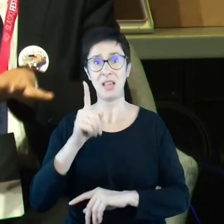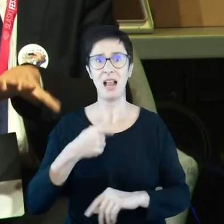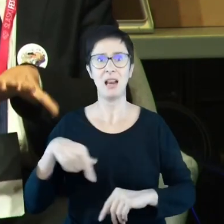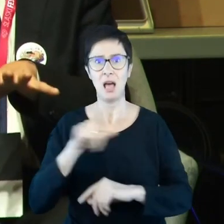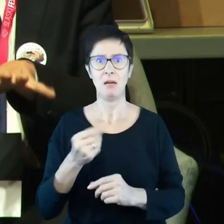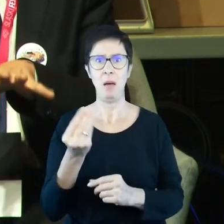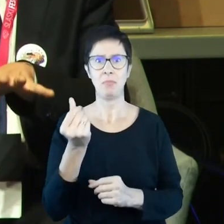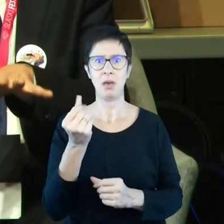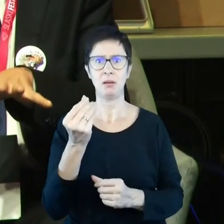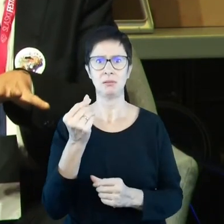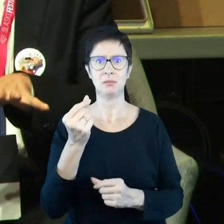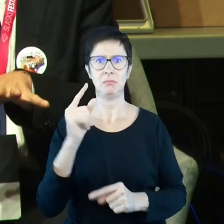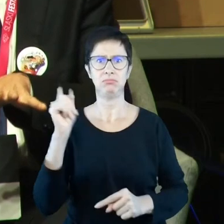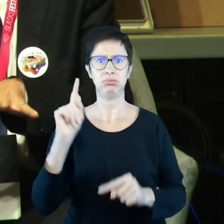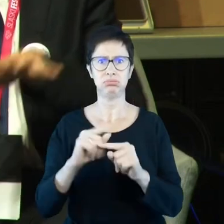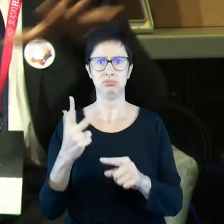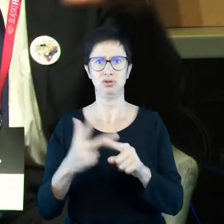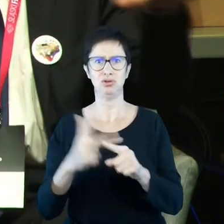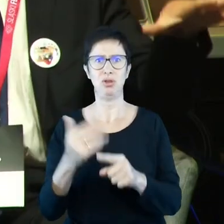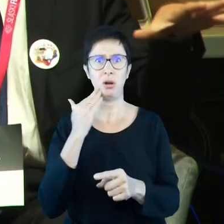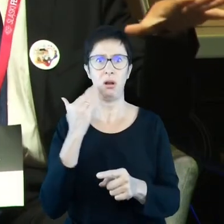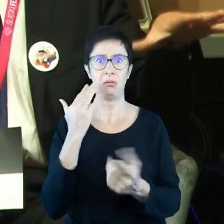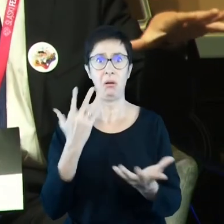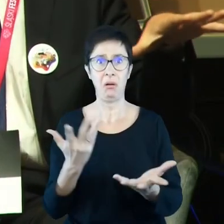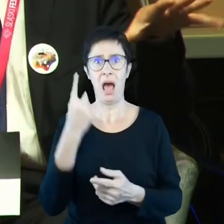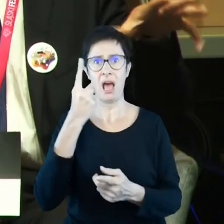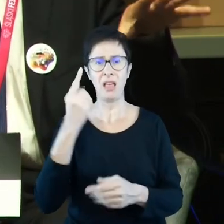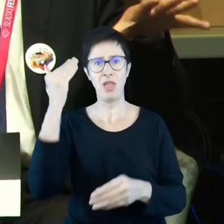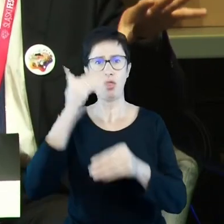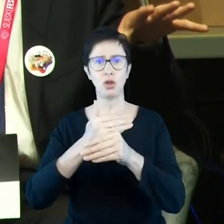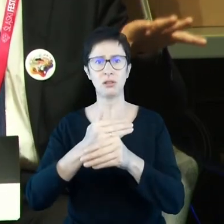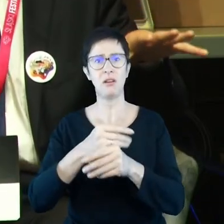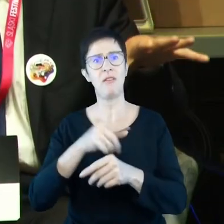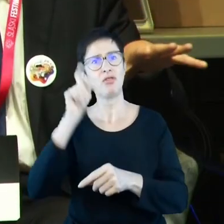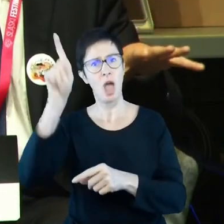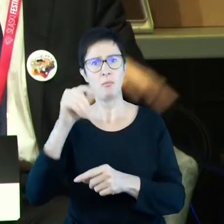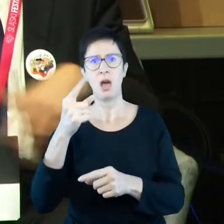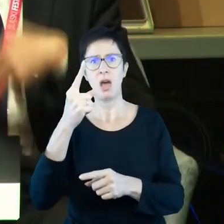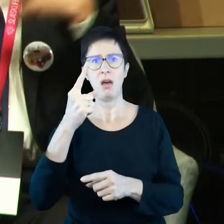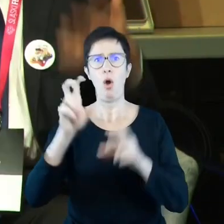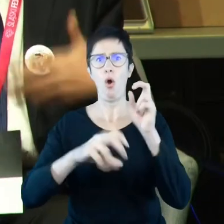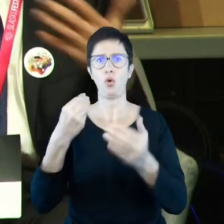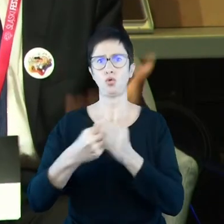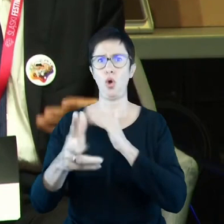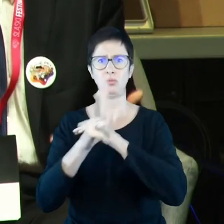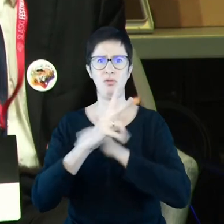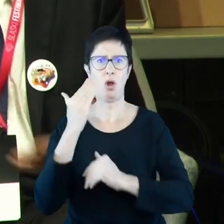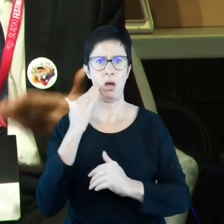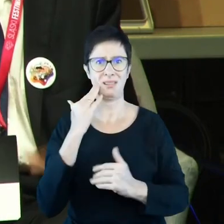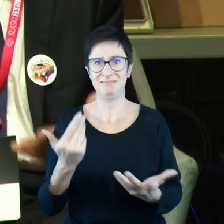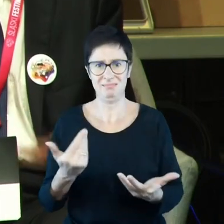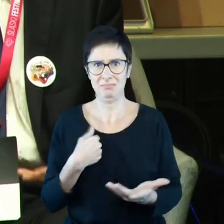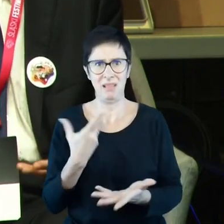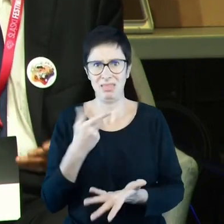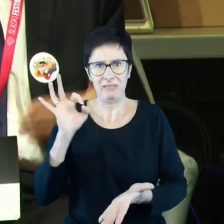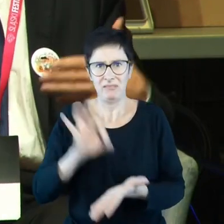Polsce wynosiły około $30, podczas kiedy jedna noc w hotelu w Niemczech mogła kosztować około 80. Więc nie było nas stać na to, żeby podróżować